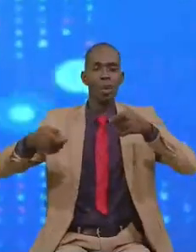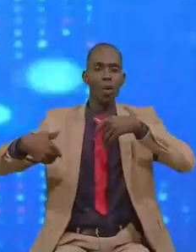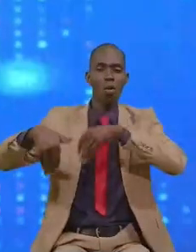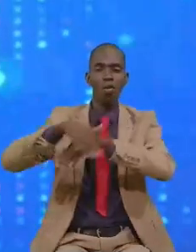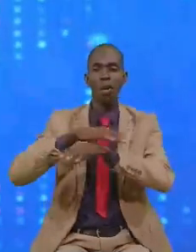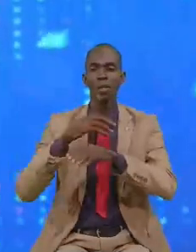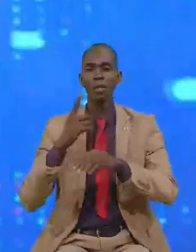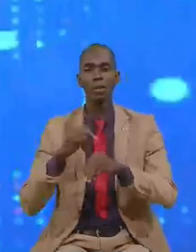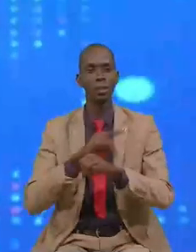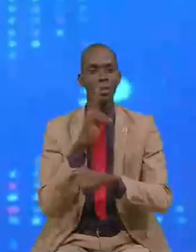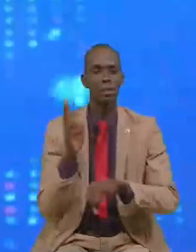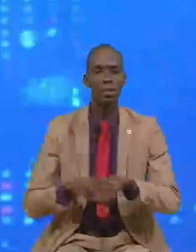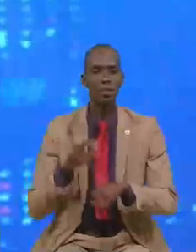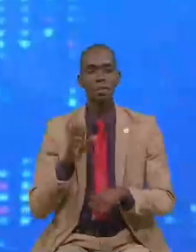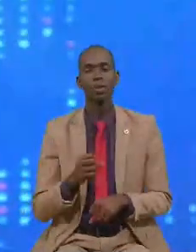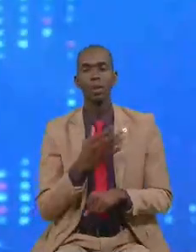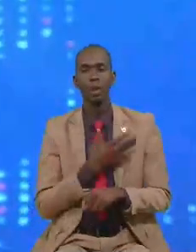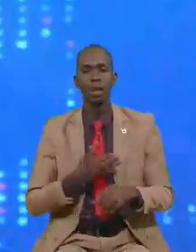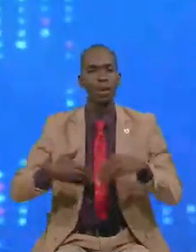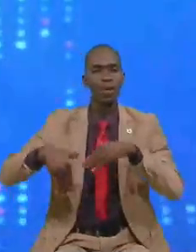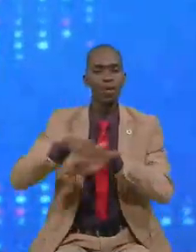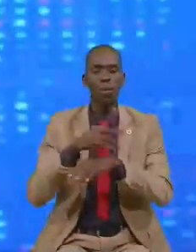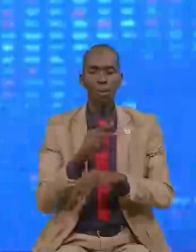et sur les royaumes pour que tu arraches.